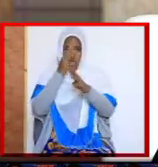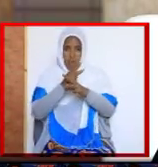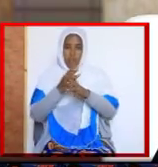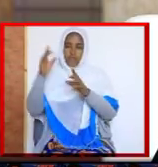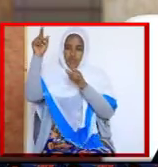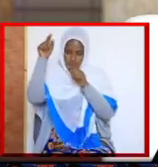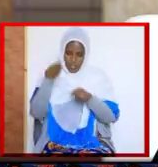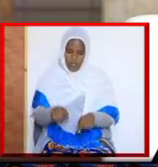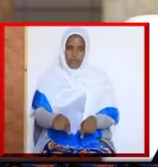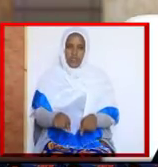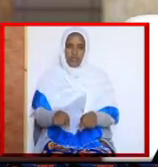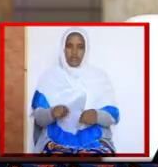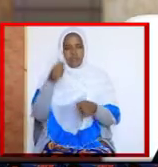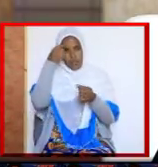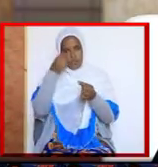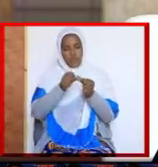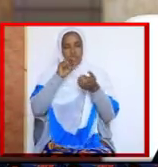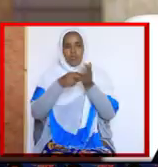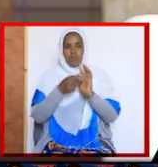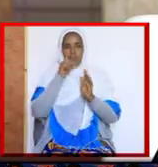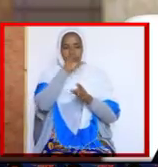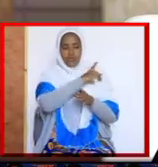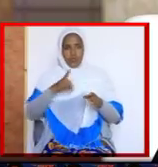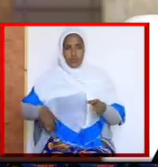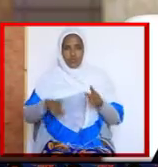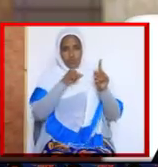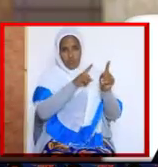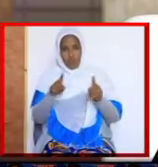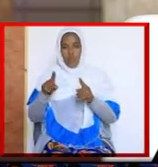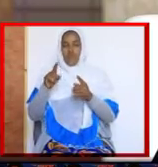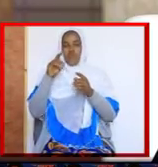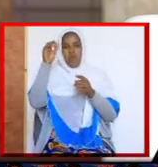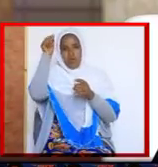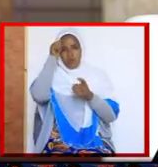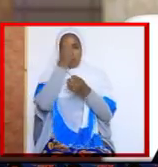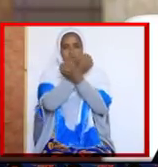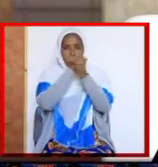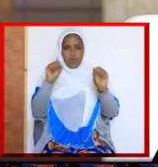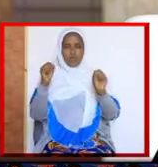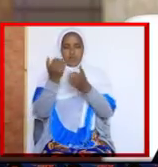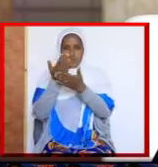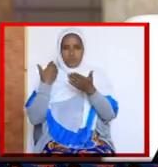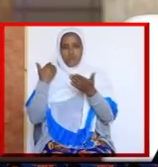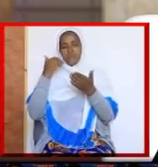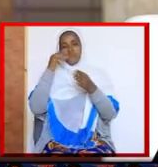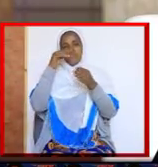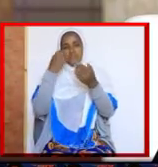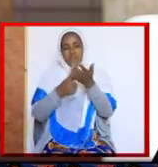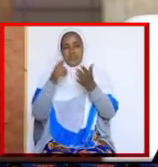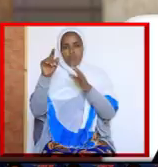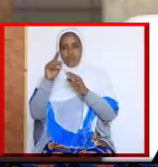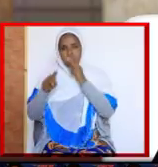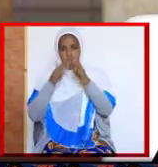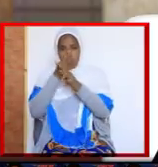የወረደበትን ያስታውሳል። ክርስቶስ ደግሞ አዳምን ለማዳን ከልዑል ጽርሐ አርያም ወርዶ በቤተልሔም ማደሩና በዚህ ዓለም